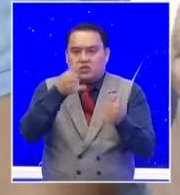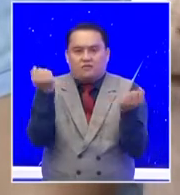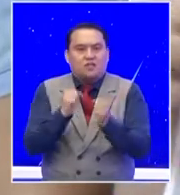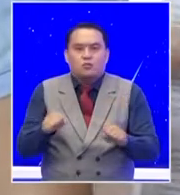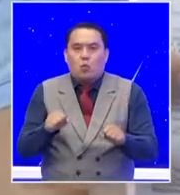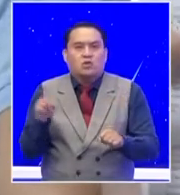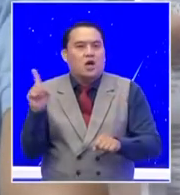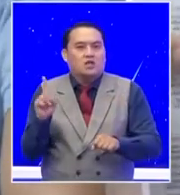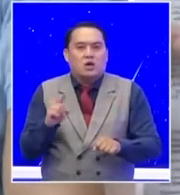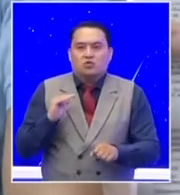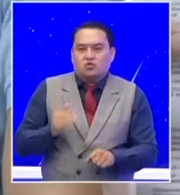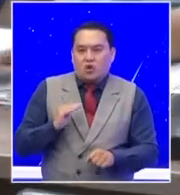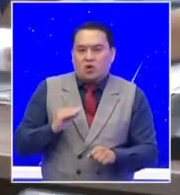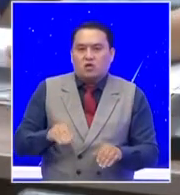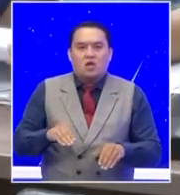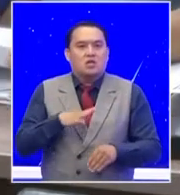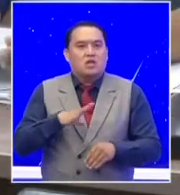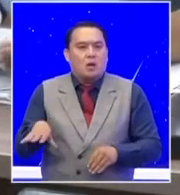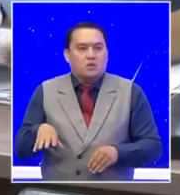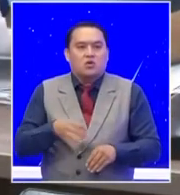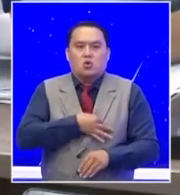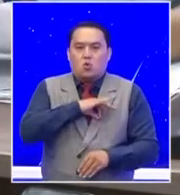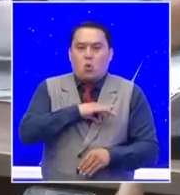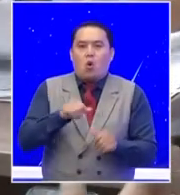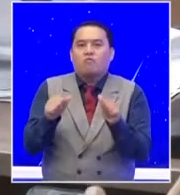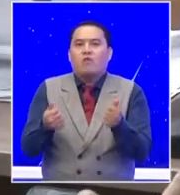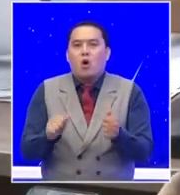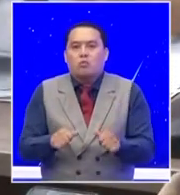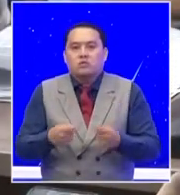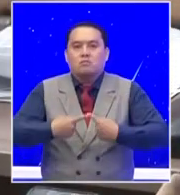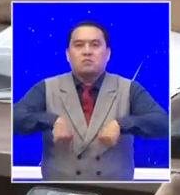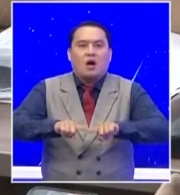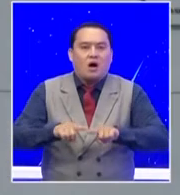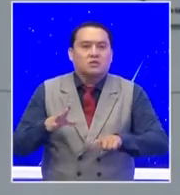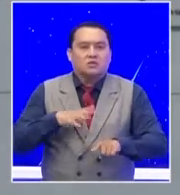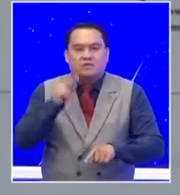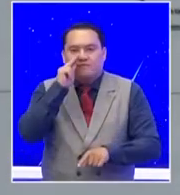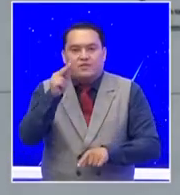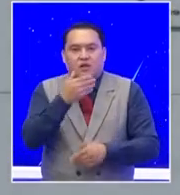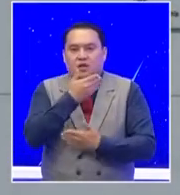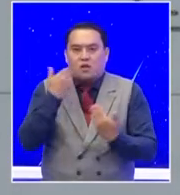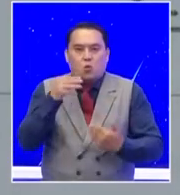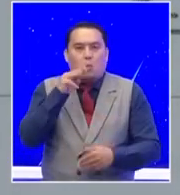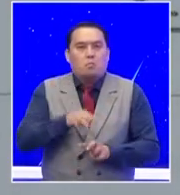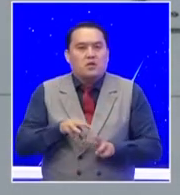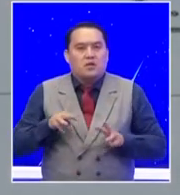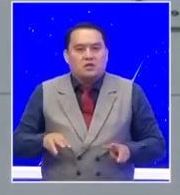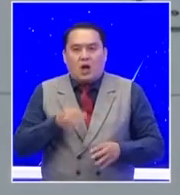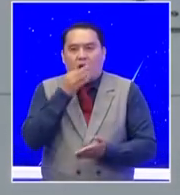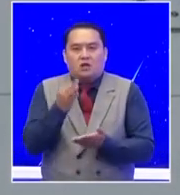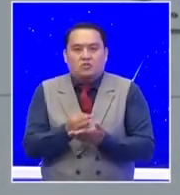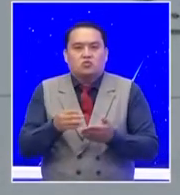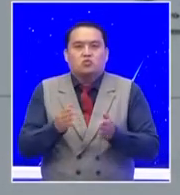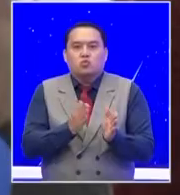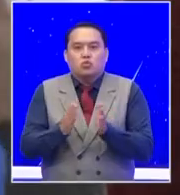что данные о собственности земель не были вовремя юридически оформлены в базе данных, не вина министерства. За это пусть отвечает